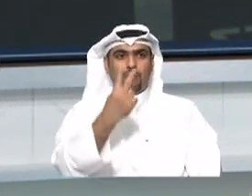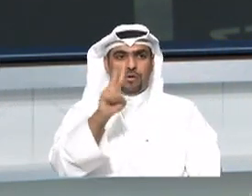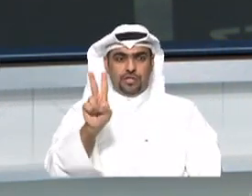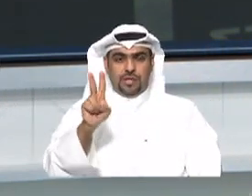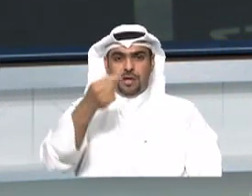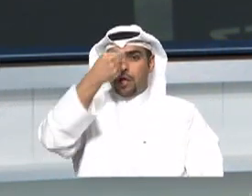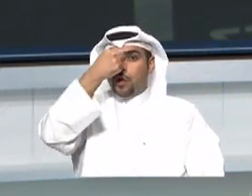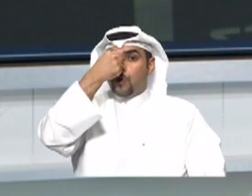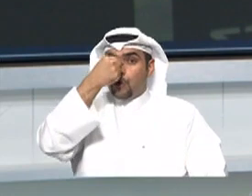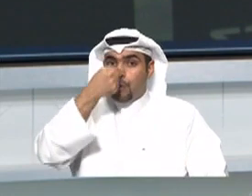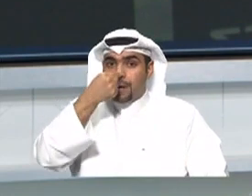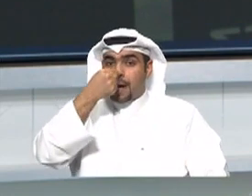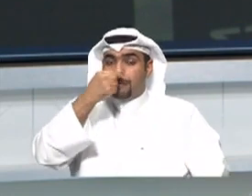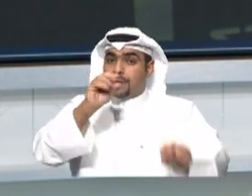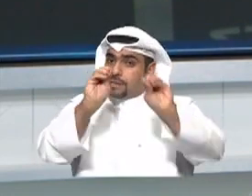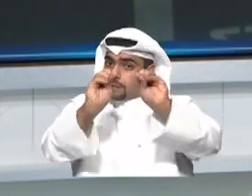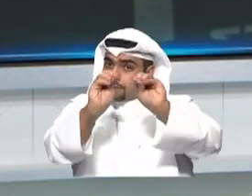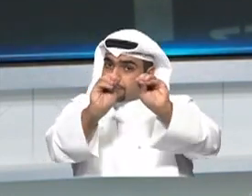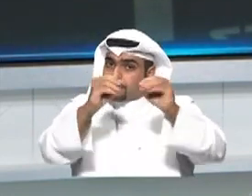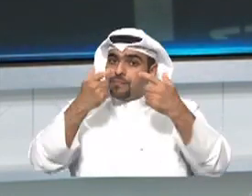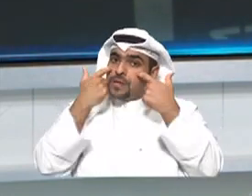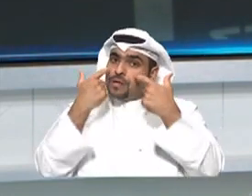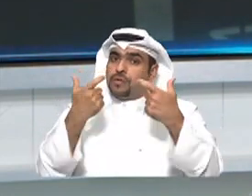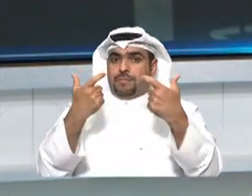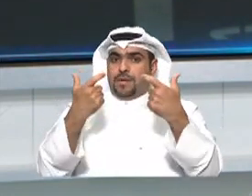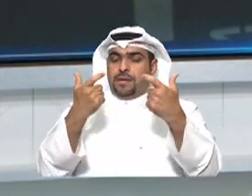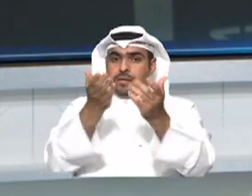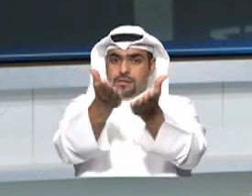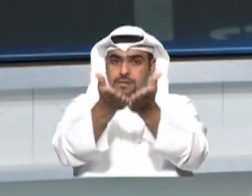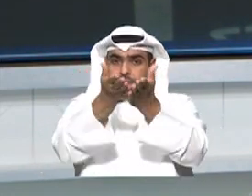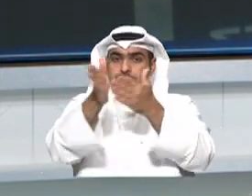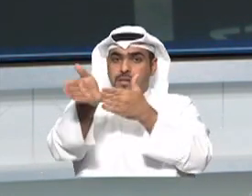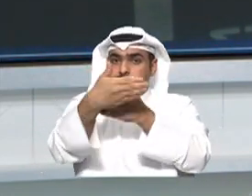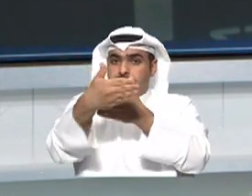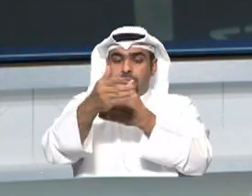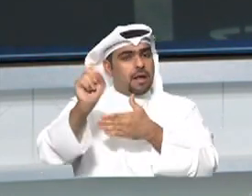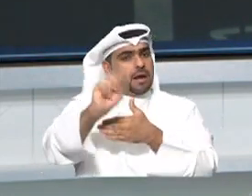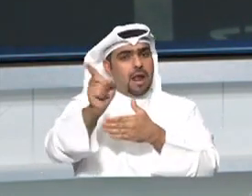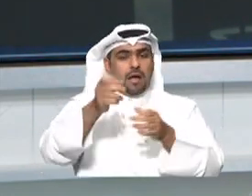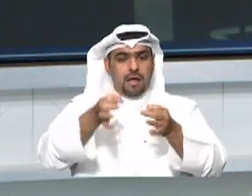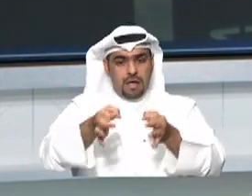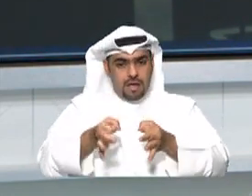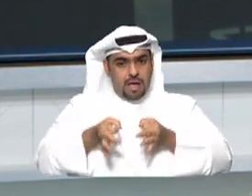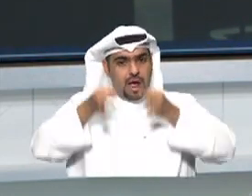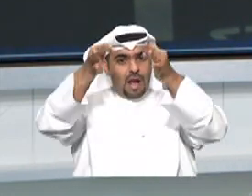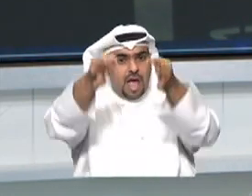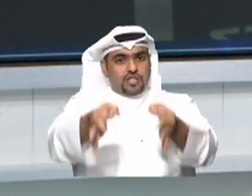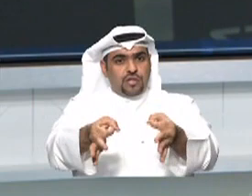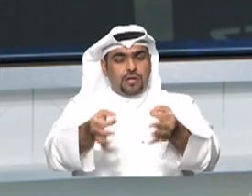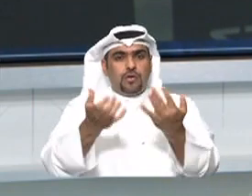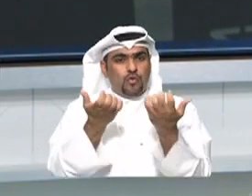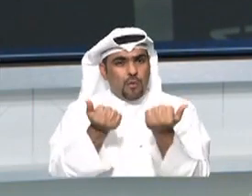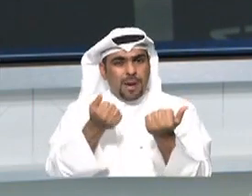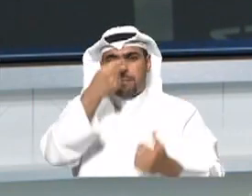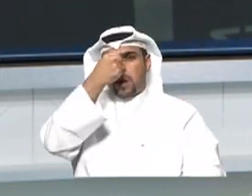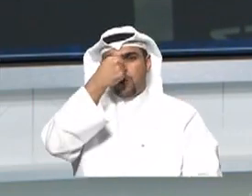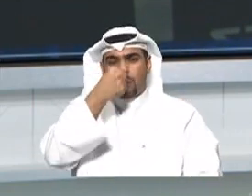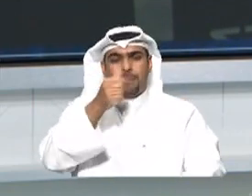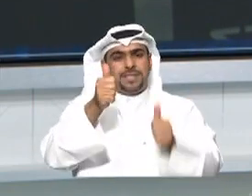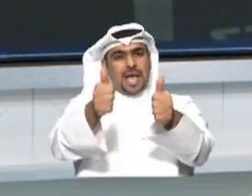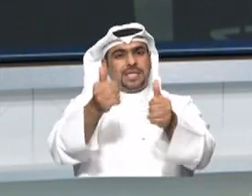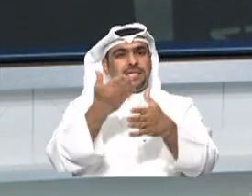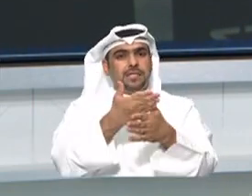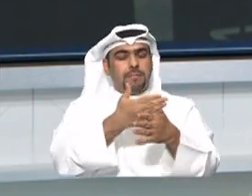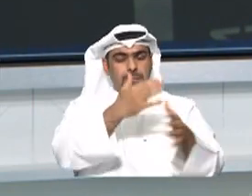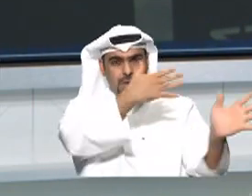أي نشاط بحري متوقع أن ترتفع الأمواج لأكثر من 6 أقدام. لذا نأجل أي نشاط بحري لسلامتكم. العظمى الصغرى